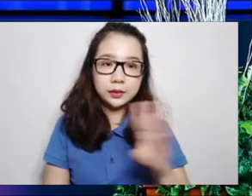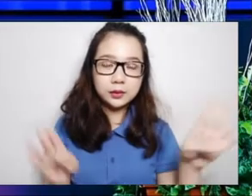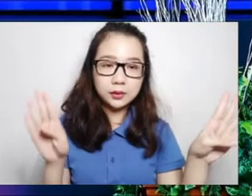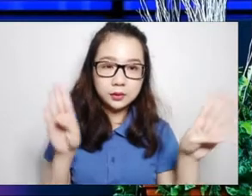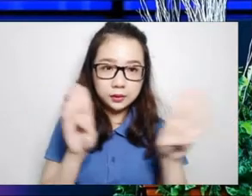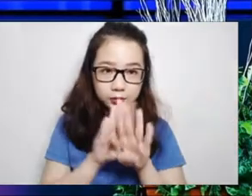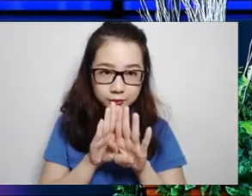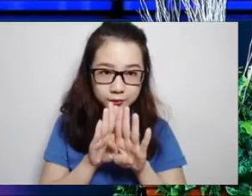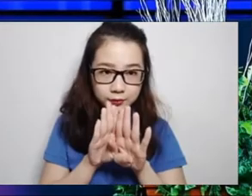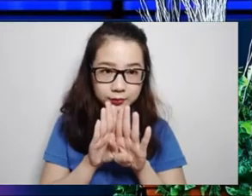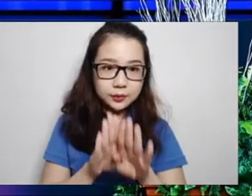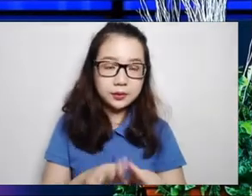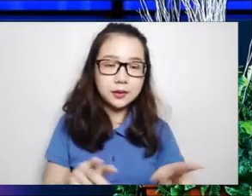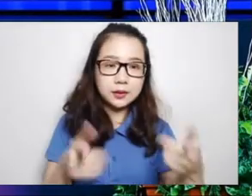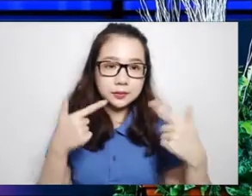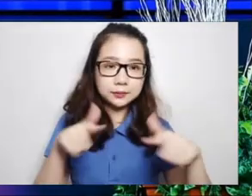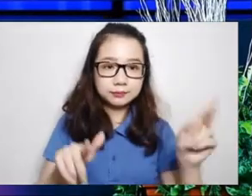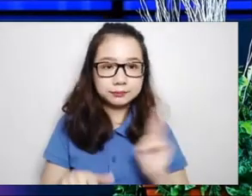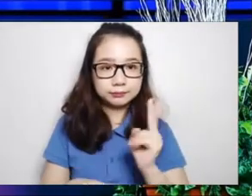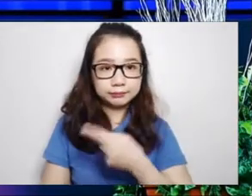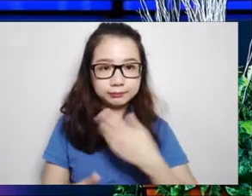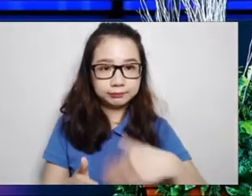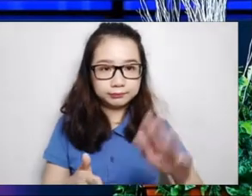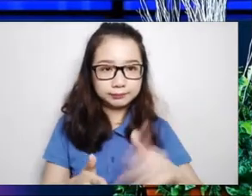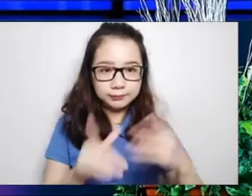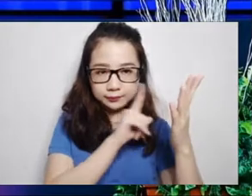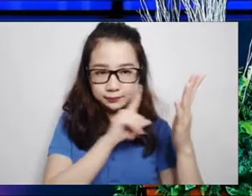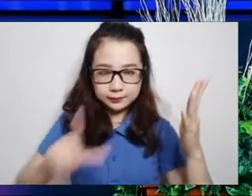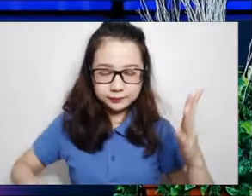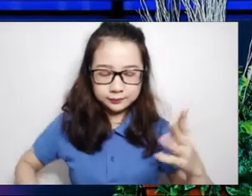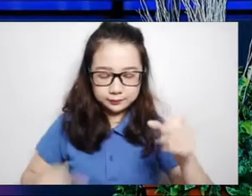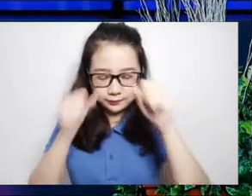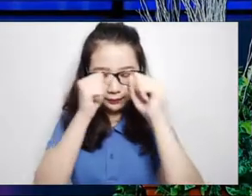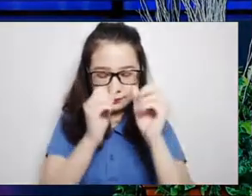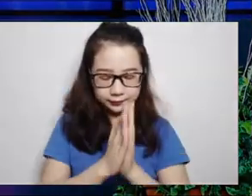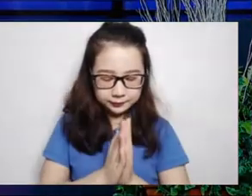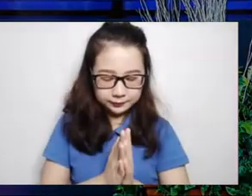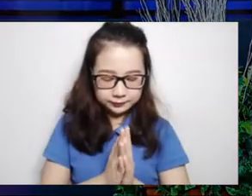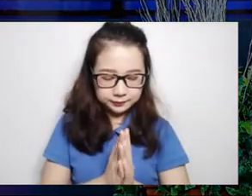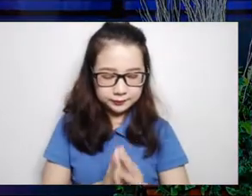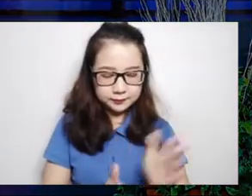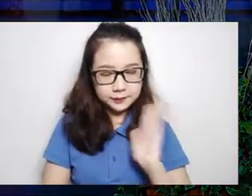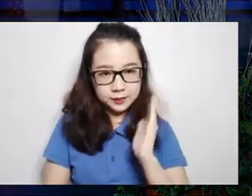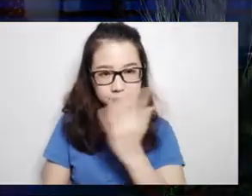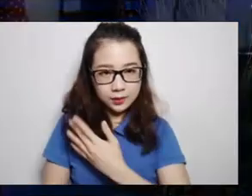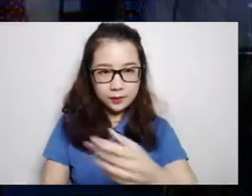and amen. Before we close our service tonight, let us sing the Lord's Prayer.